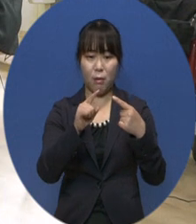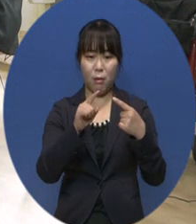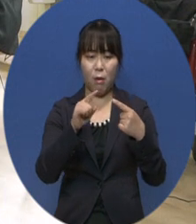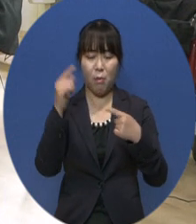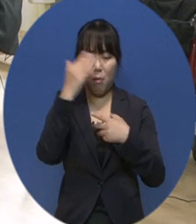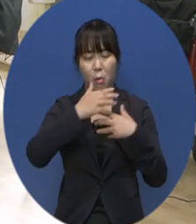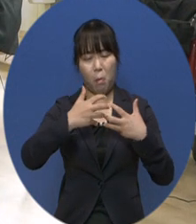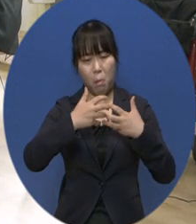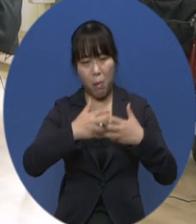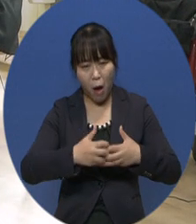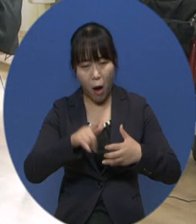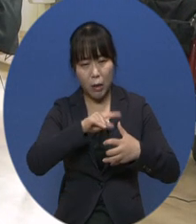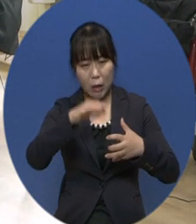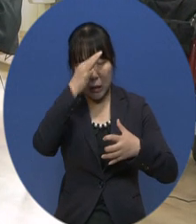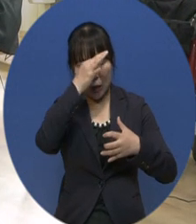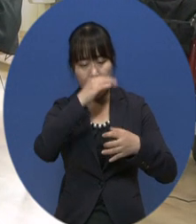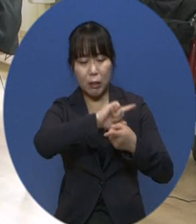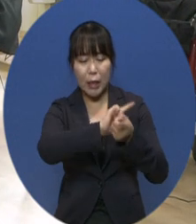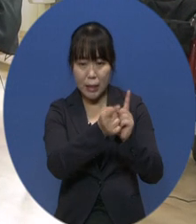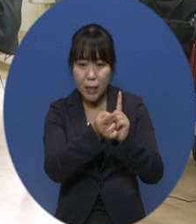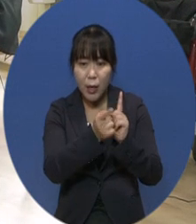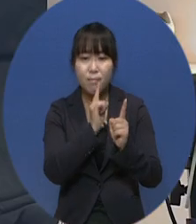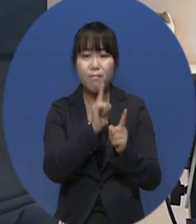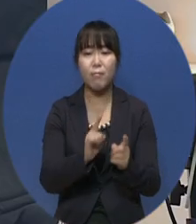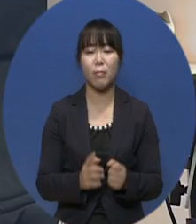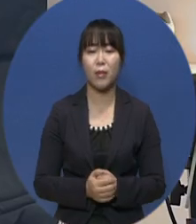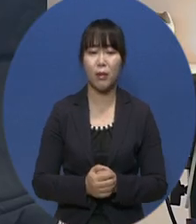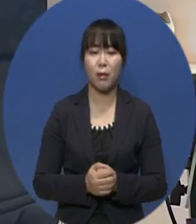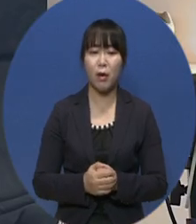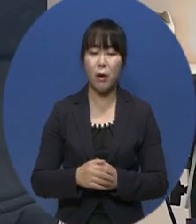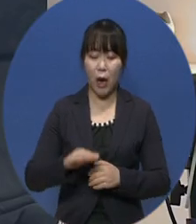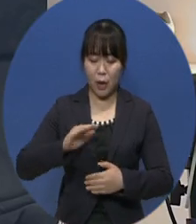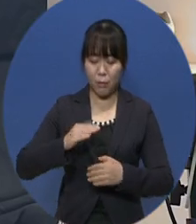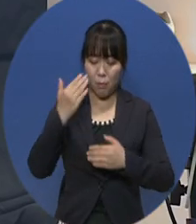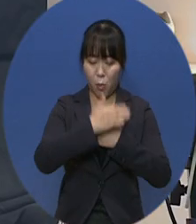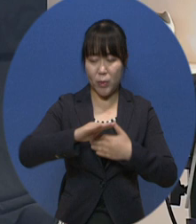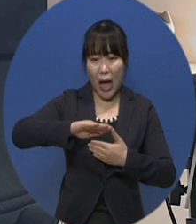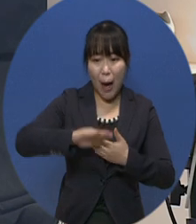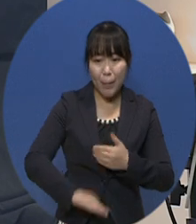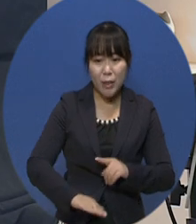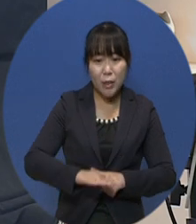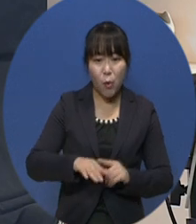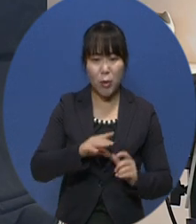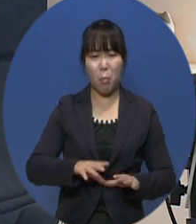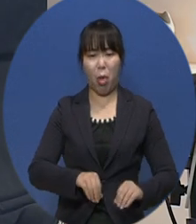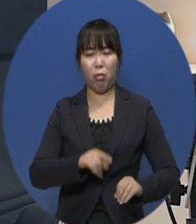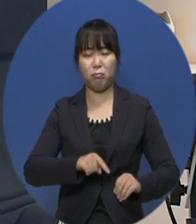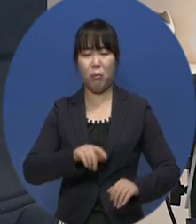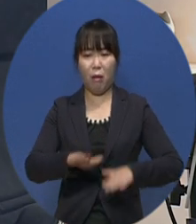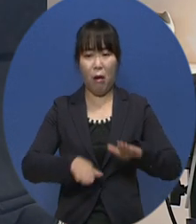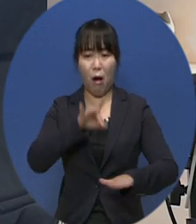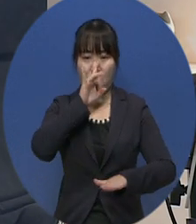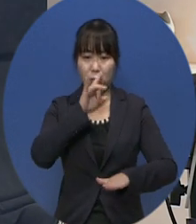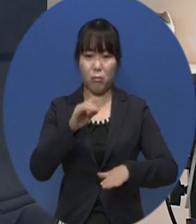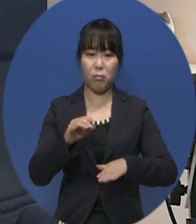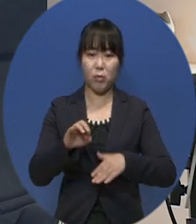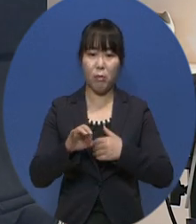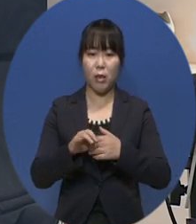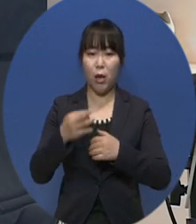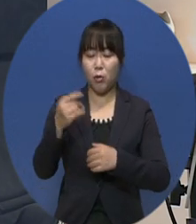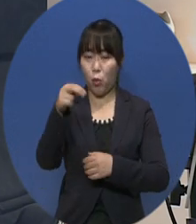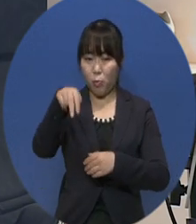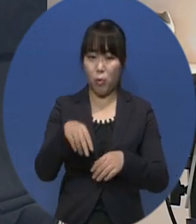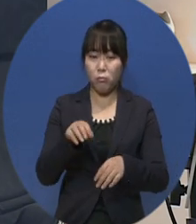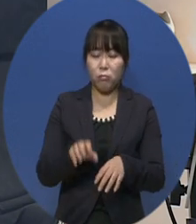기능을 대체해 주는 겁니다. 아, 그러니까 네. 뭐 만약에 하반신 마비가 돼서 전혀 못 걷는다. 네. 그런데 재활 로봇을 신으면 네. 이